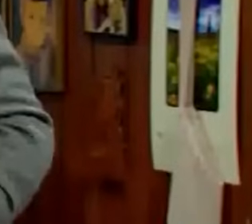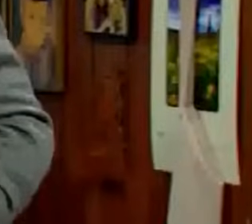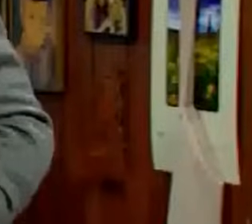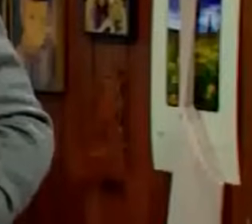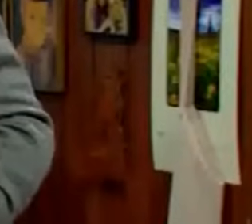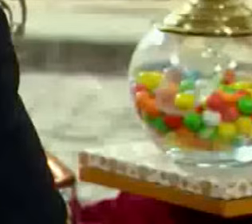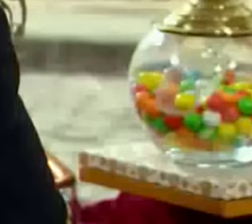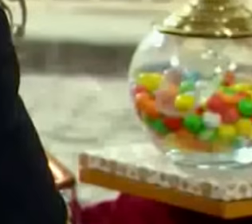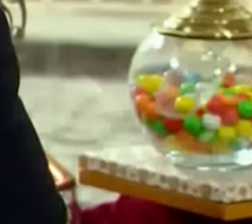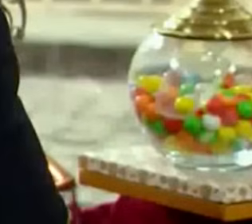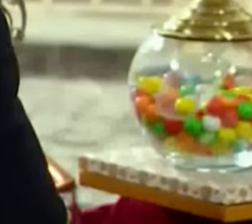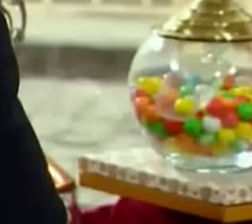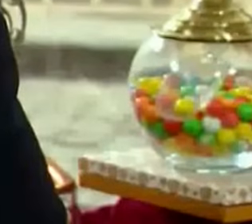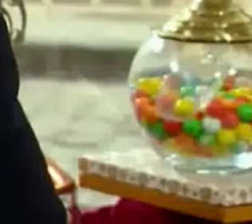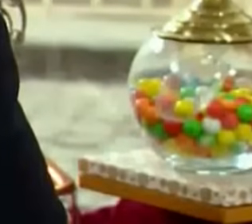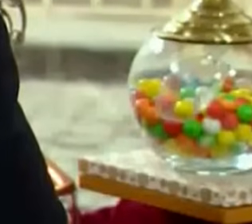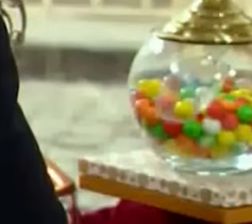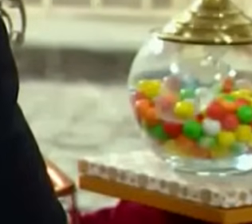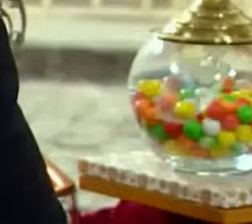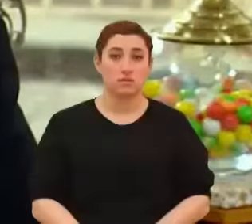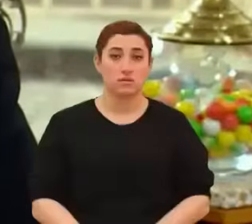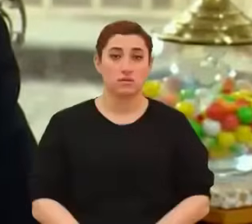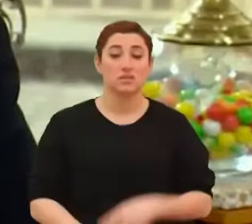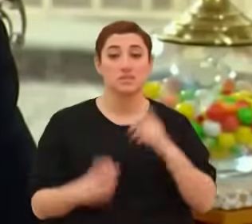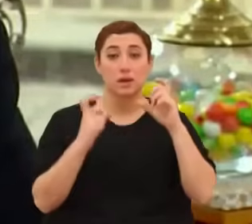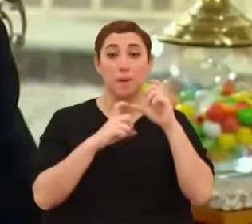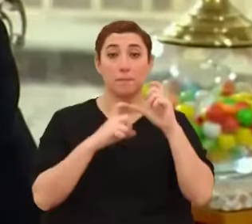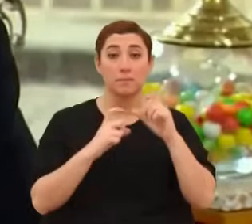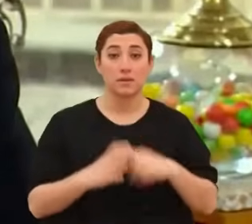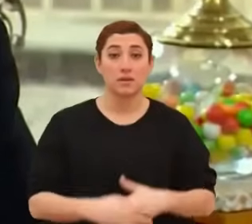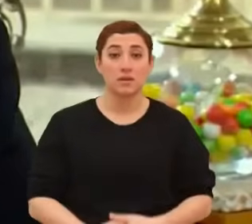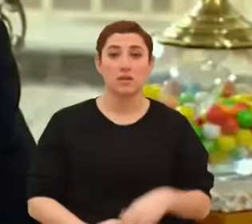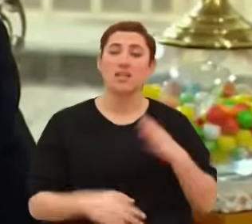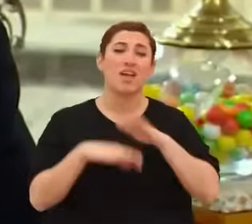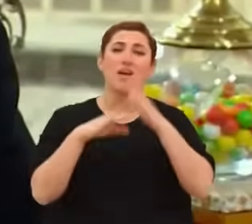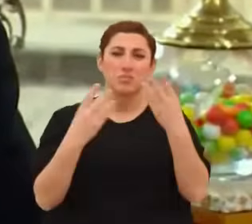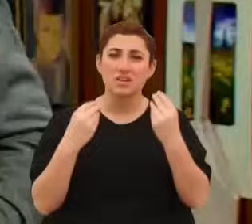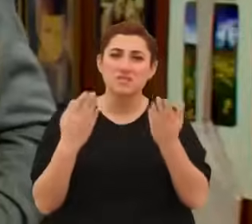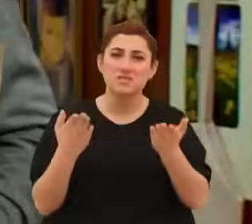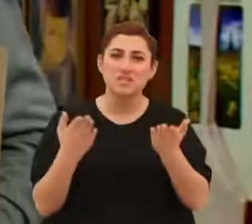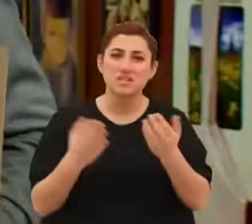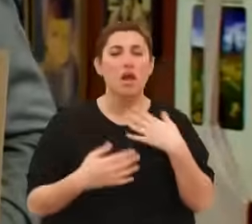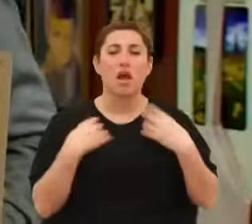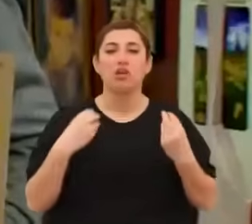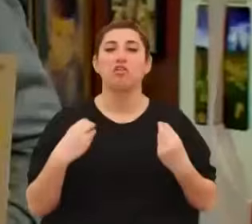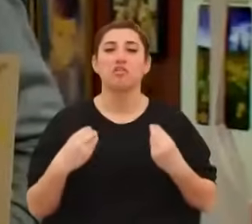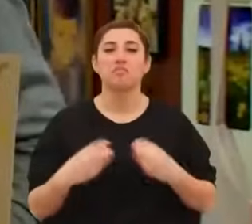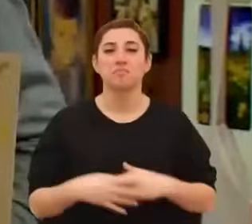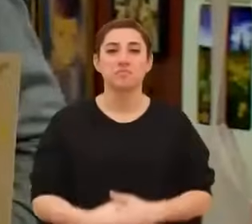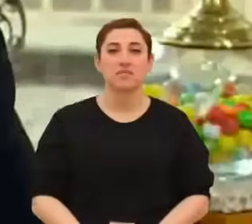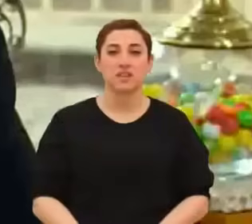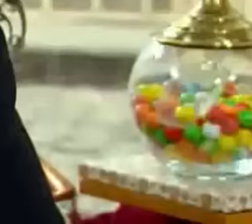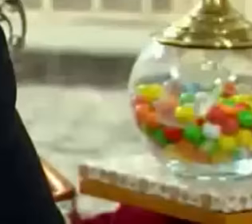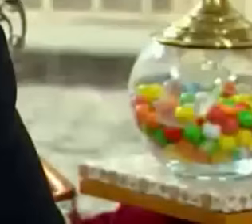baktı baktı. Fakat yorum yapmaya dili varmadı. Sami, ne yapıyorsun be ya? Aa, iyi.